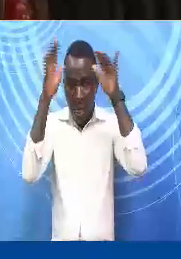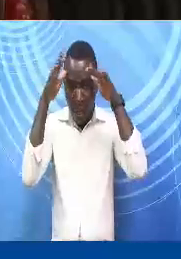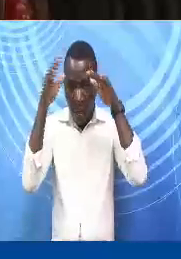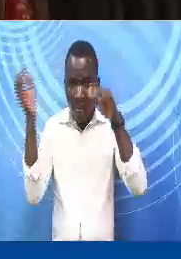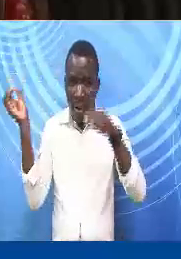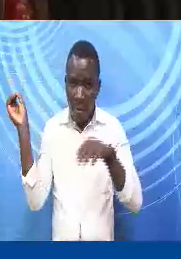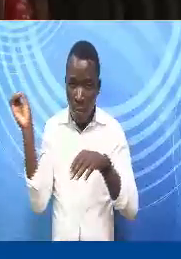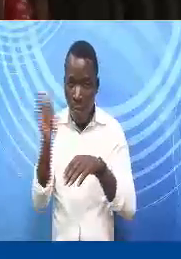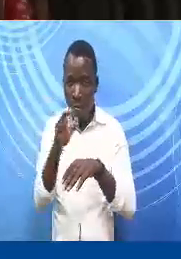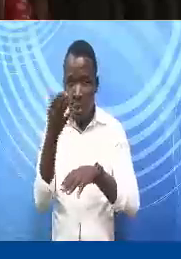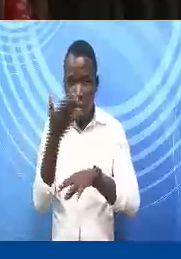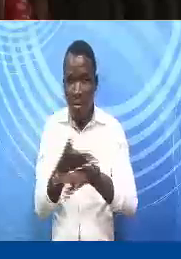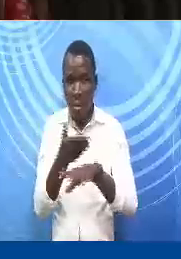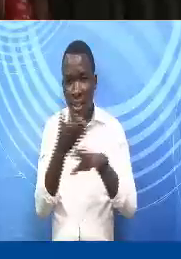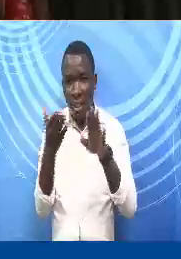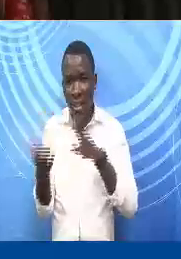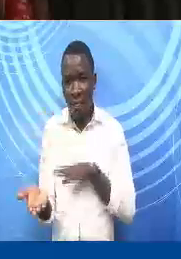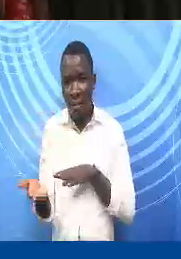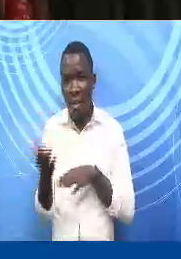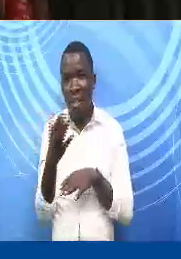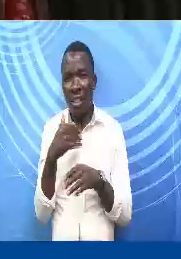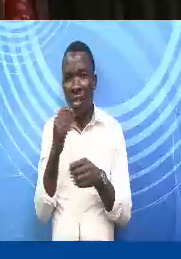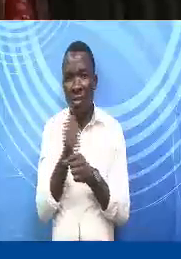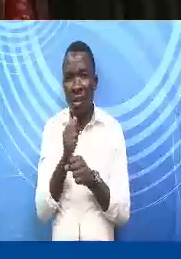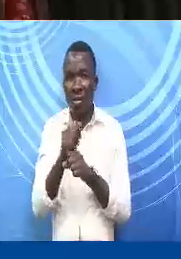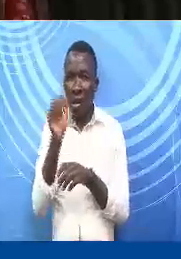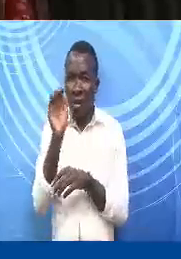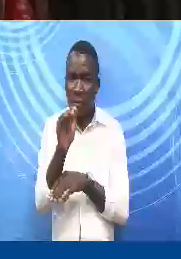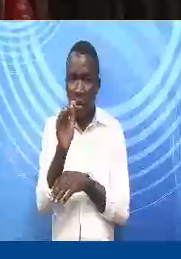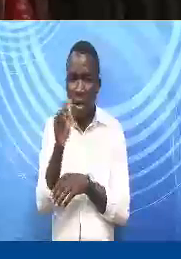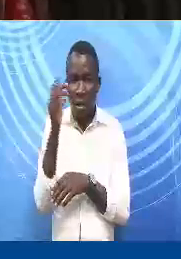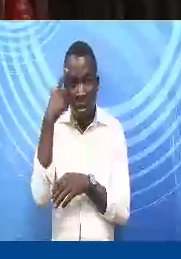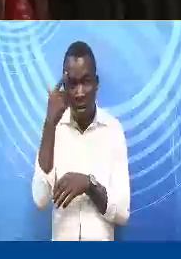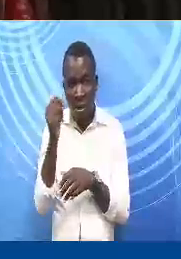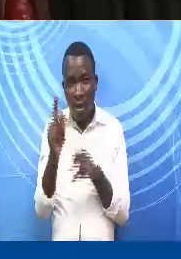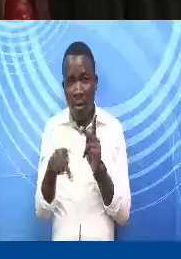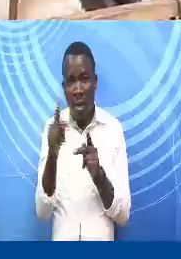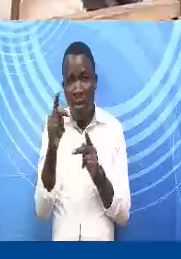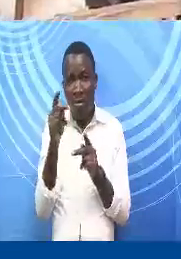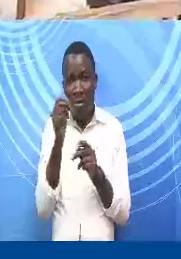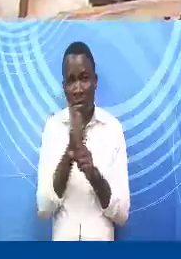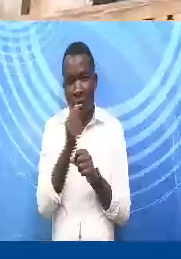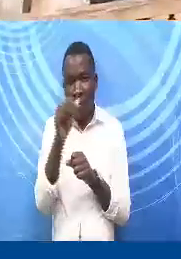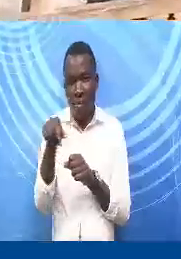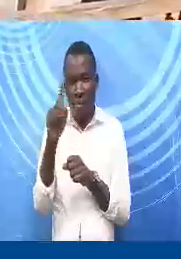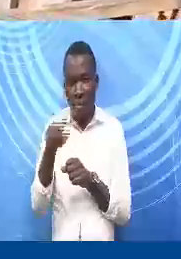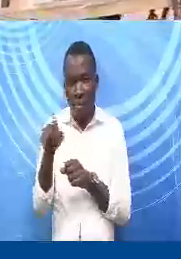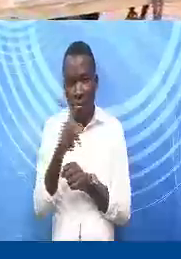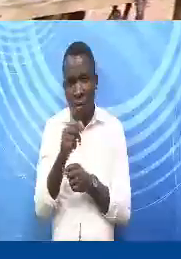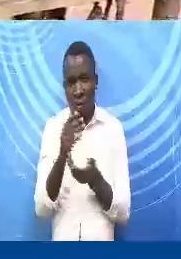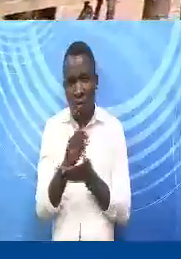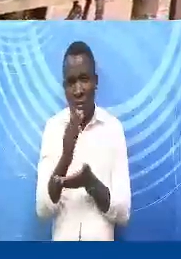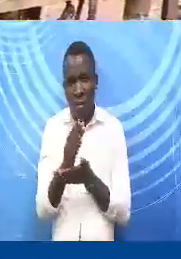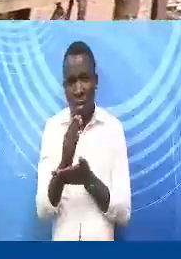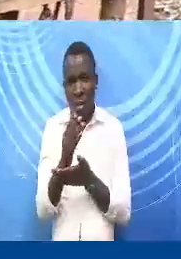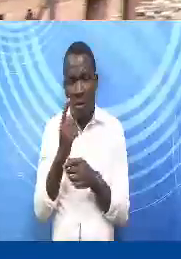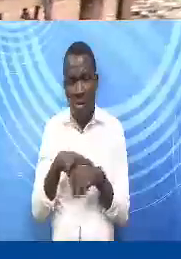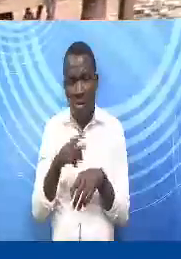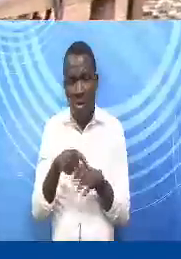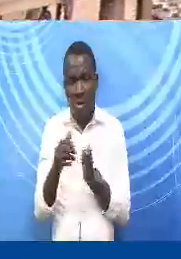ugukora iperereza bakamenya abantu batugendaho kabisa ubwo twakoraga iyi nkuru twagerageje